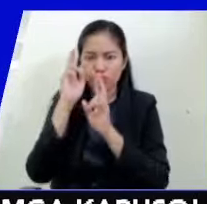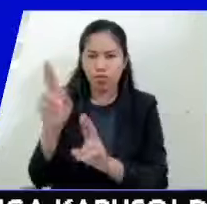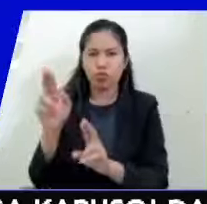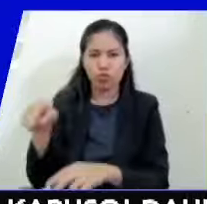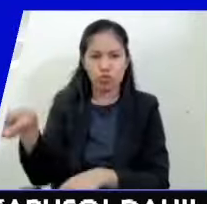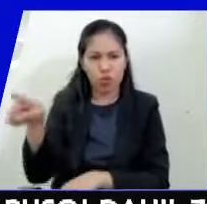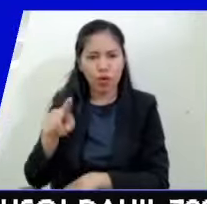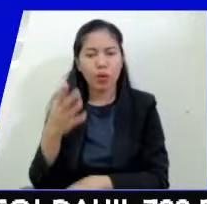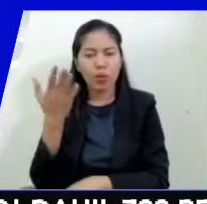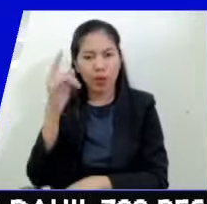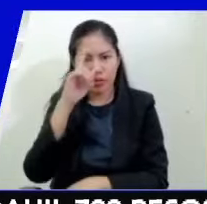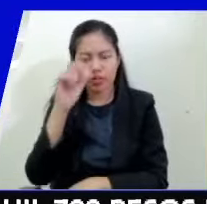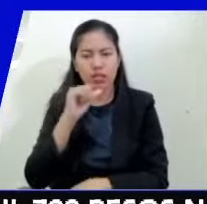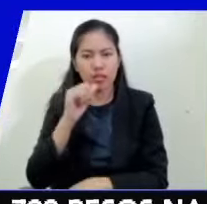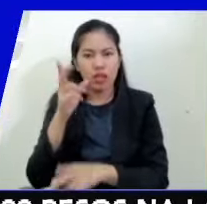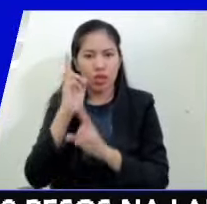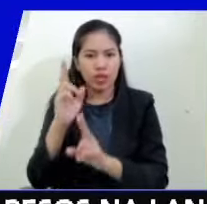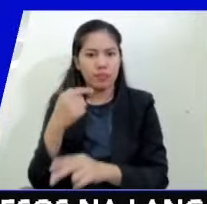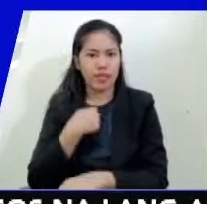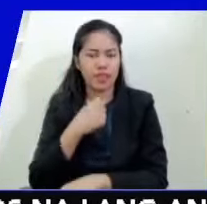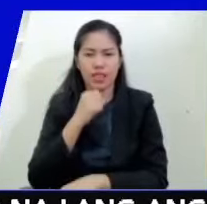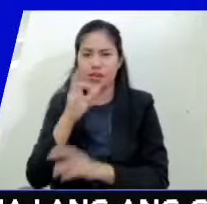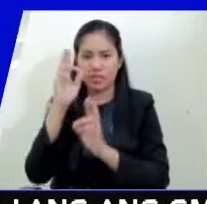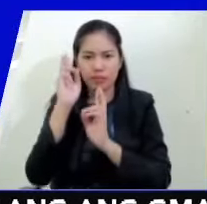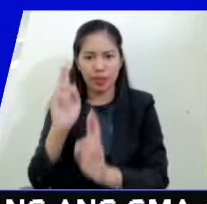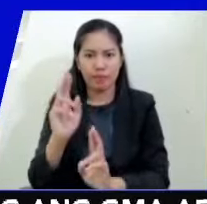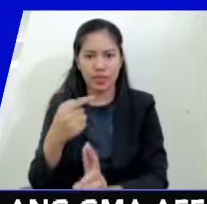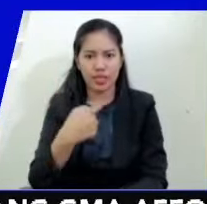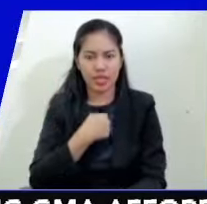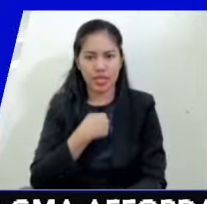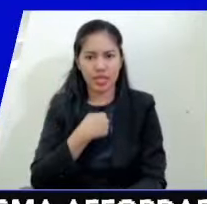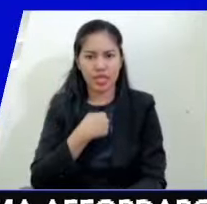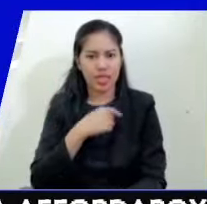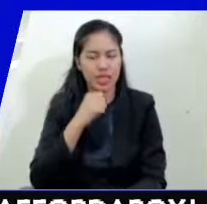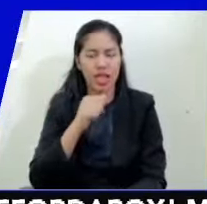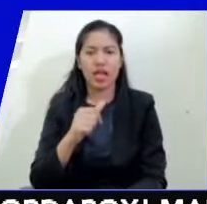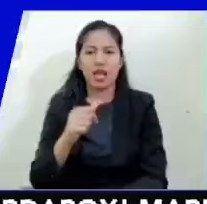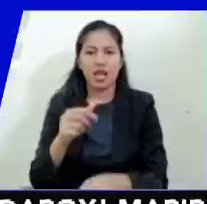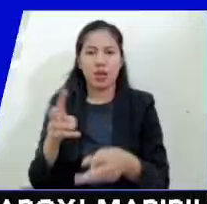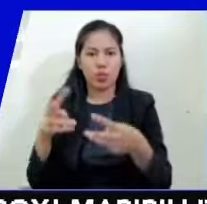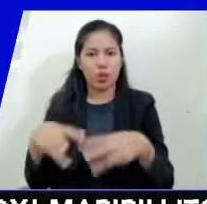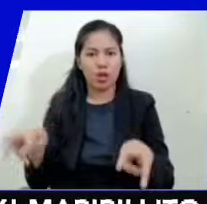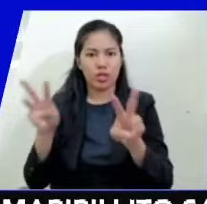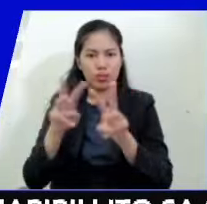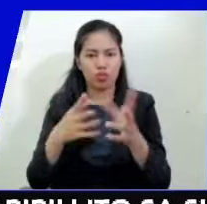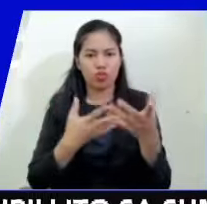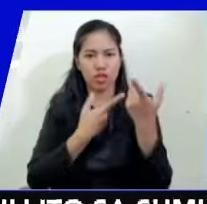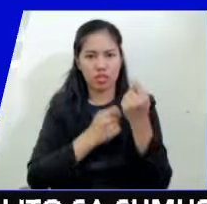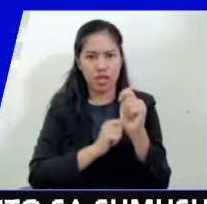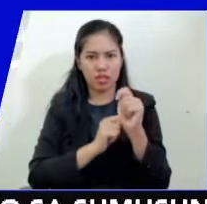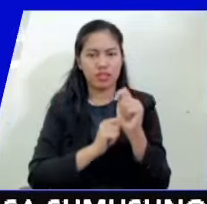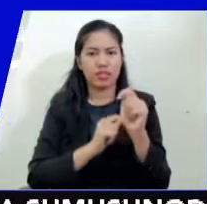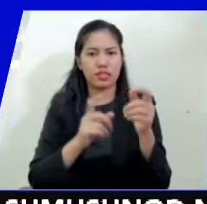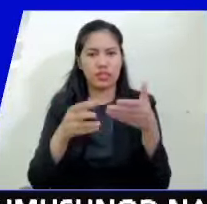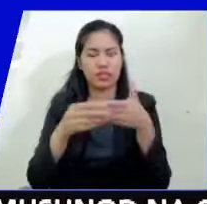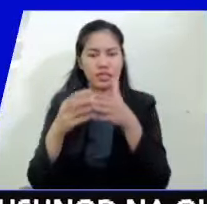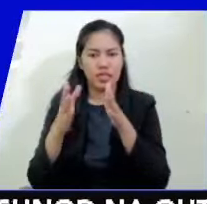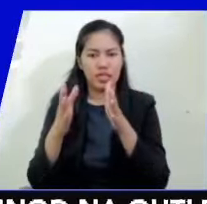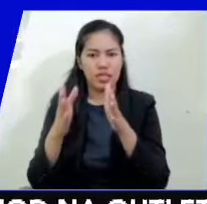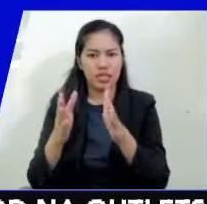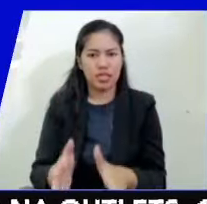you did not honor me and you did not respect me you are no longer worthy to be our